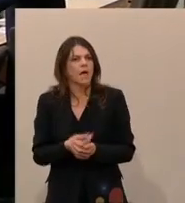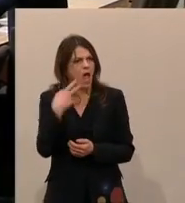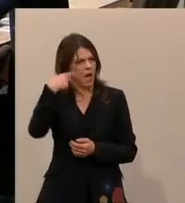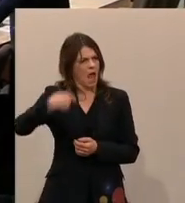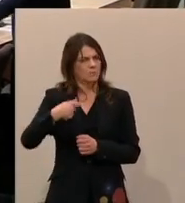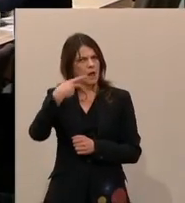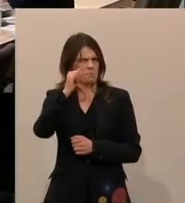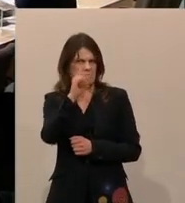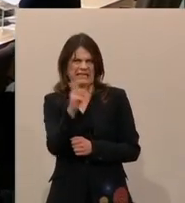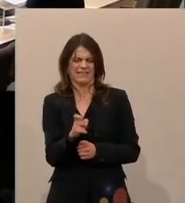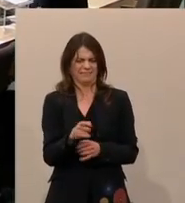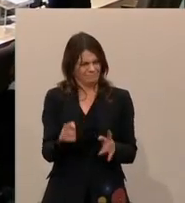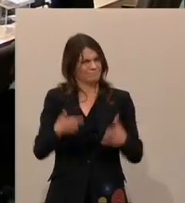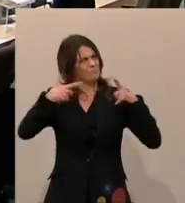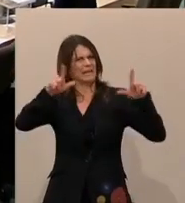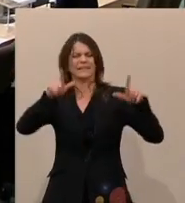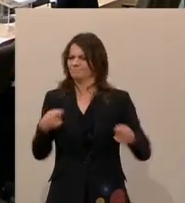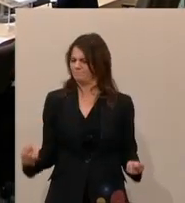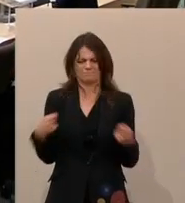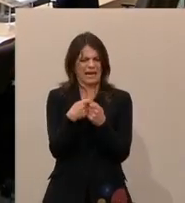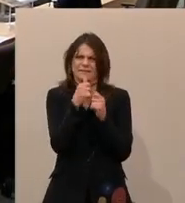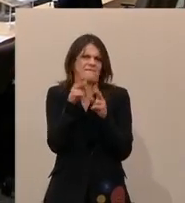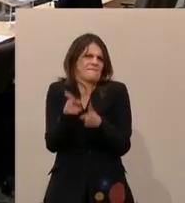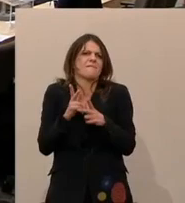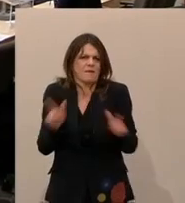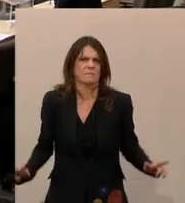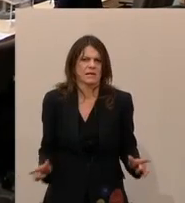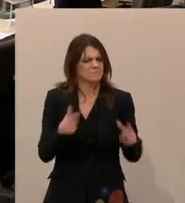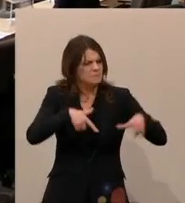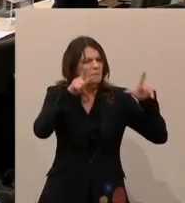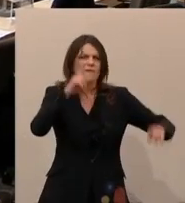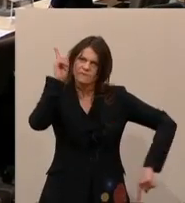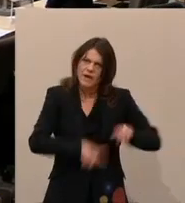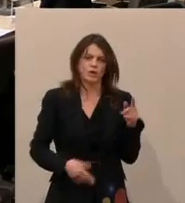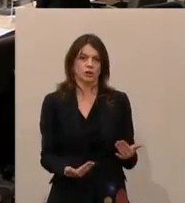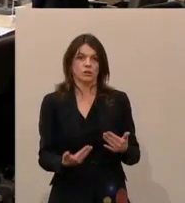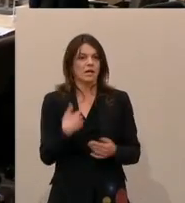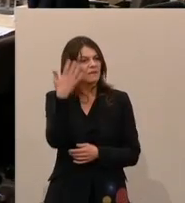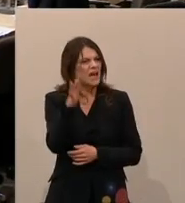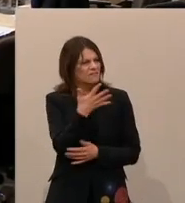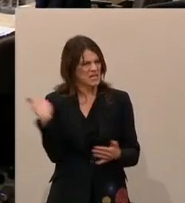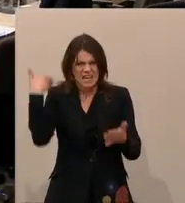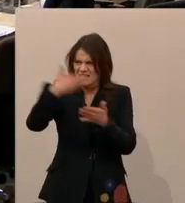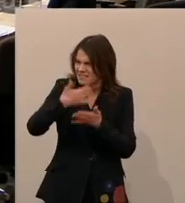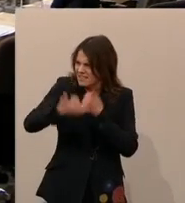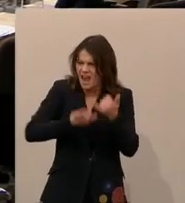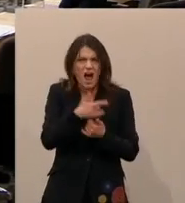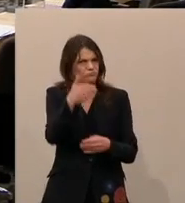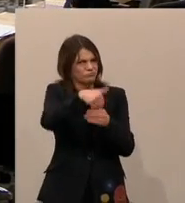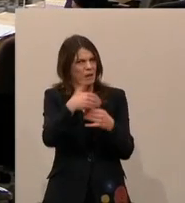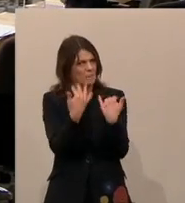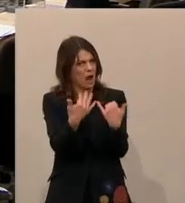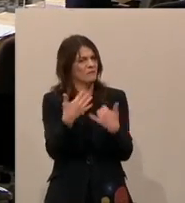dieses Bild entspricht überhaupt nicht den Tatsachen. Dieses Bild ist falsch. Und ich weiß nicht, was Sie in den letzten Jahren, wo Sie im